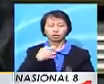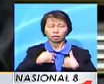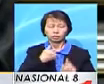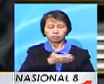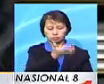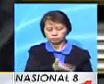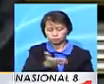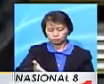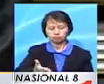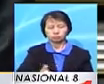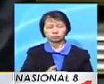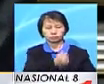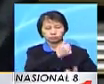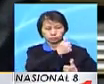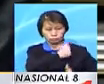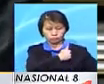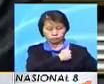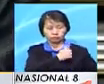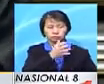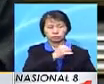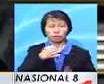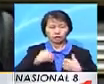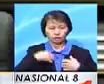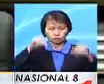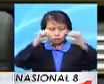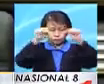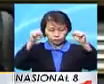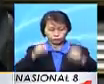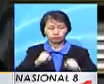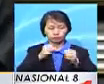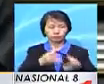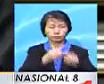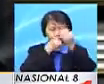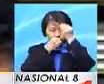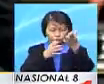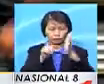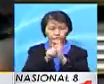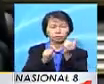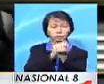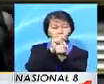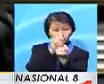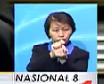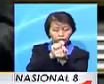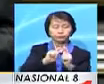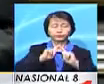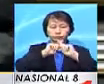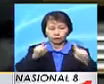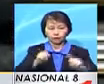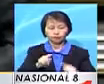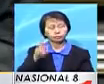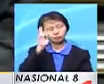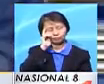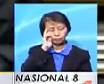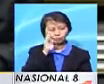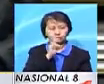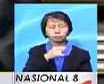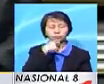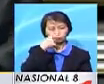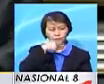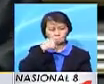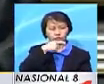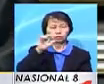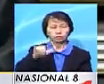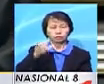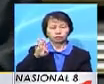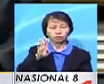anggota dan juga sistem maklumat tertentu, tetapi sebagaimana yang dinyatakan oleh Yang Amat